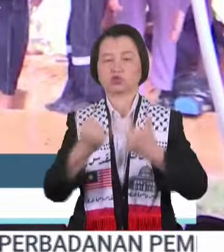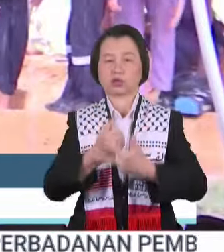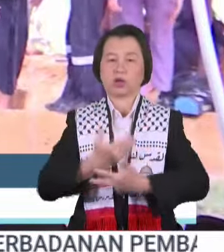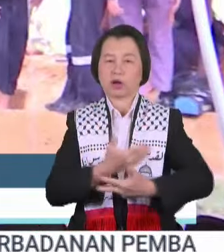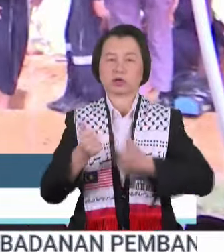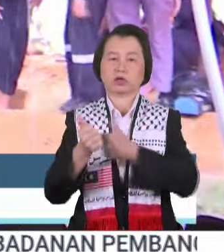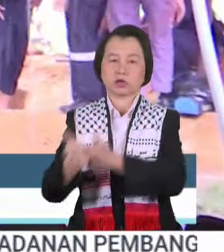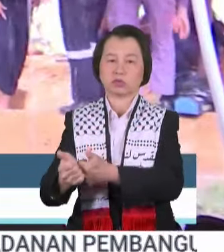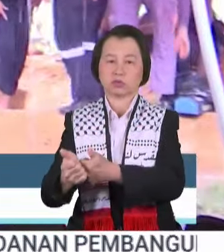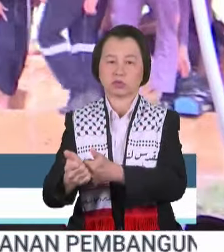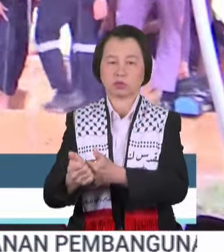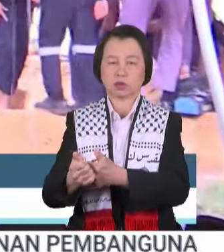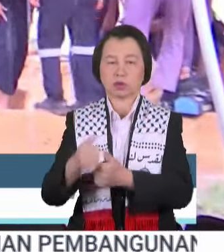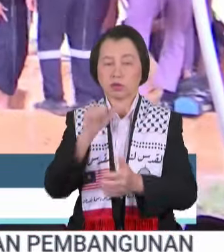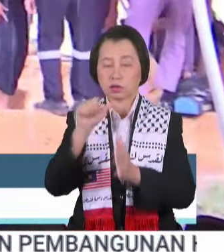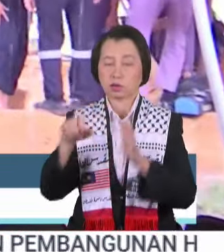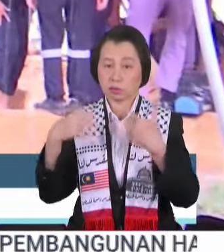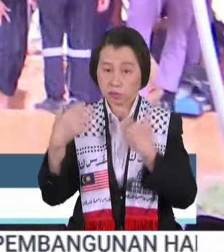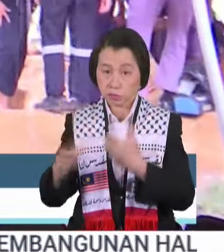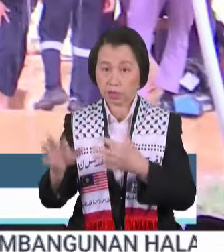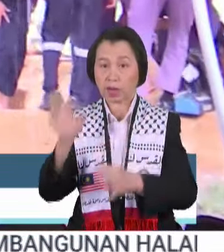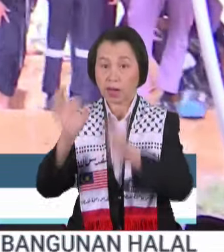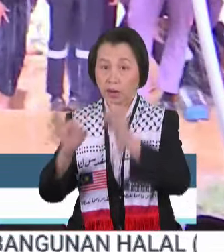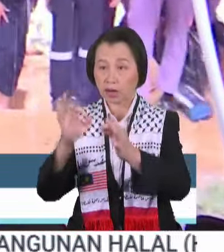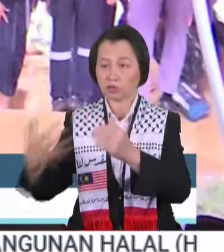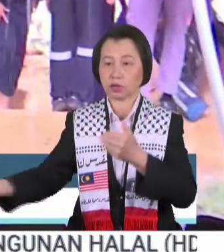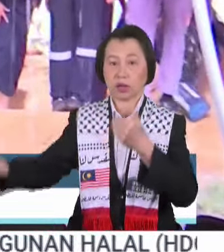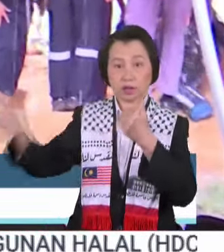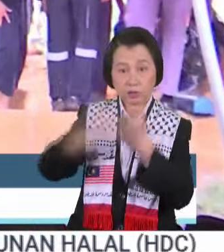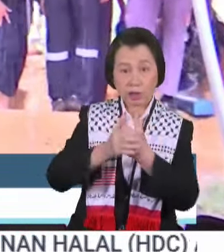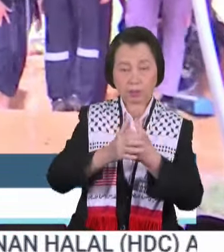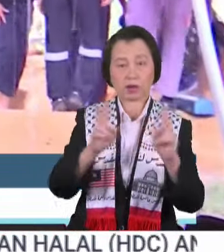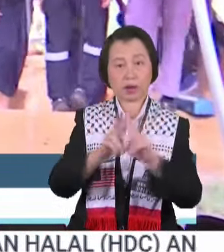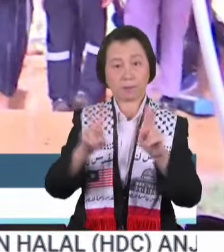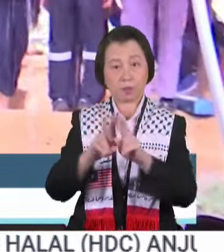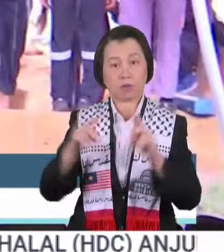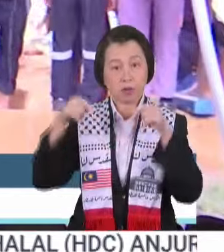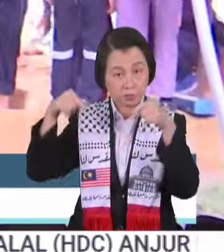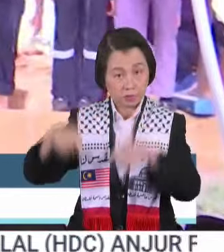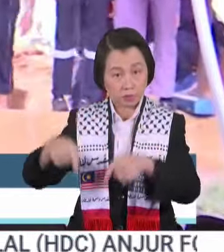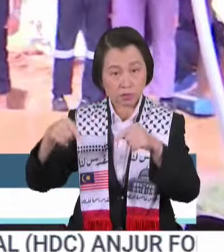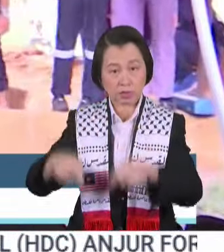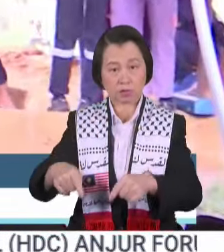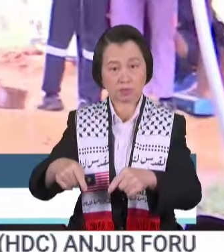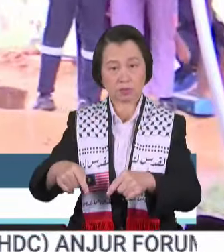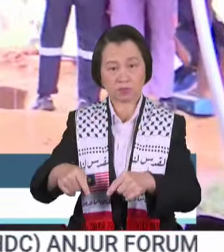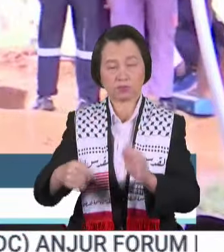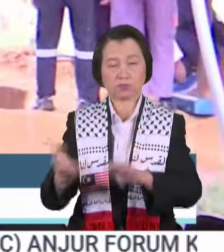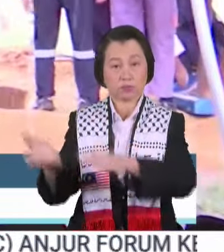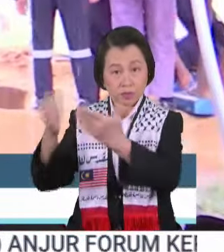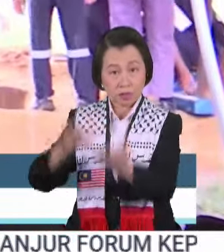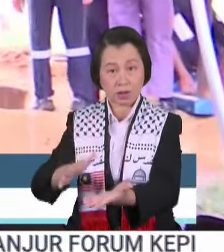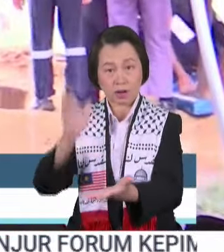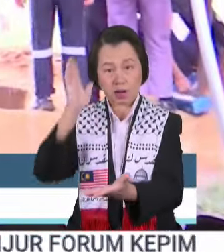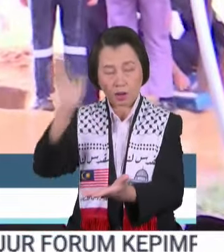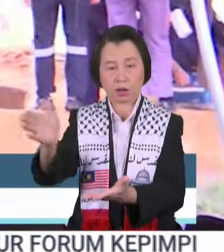Sebaik tiba jenazah di kampung halamannya, jenazah